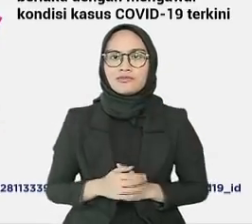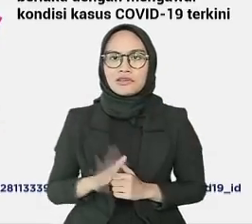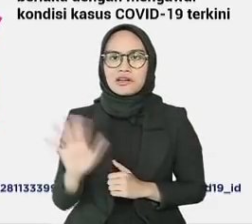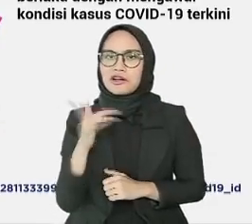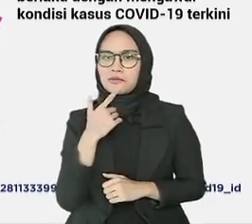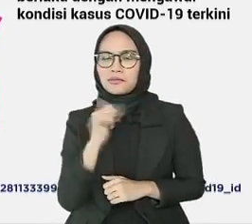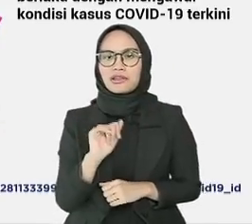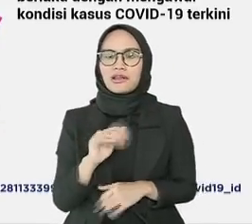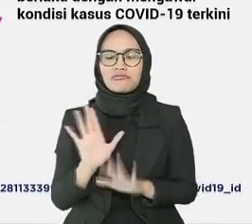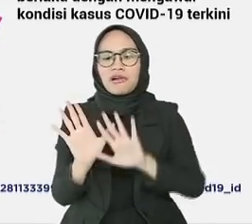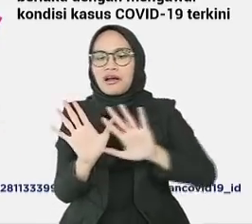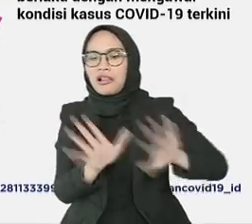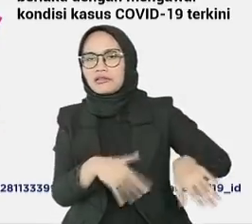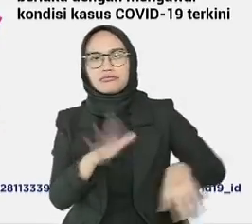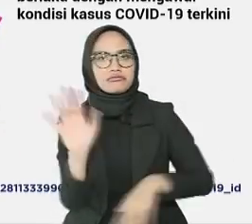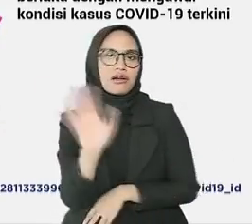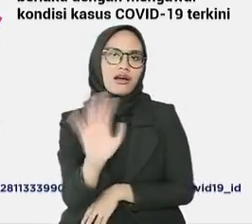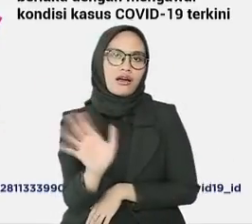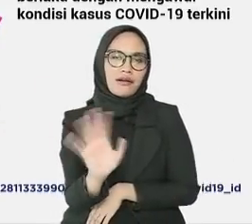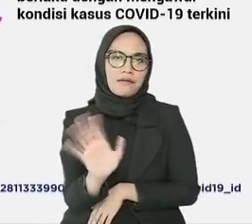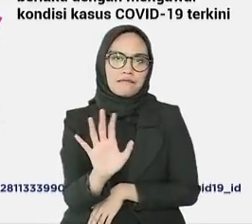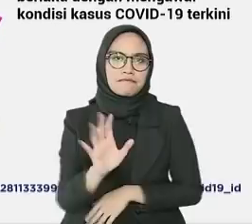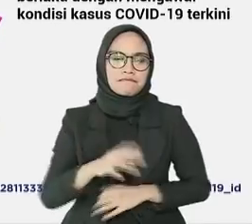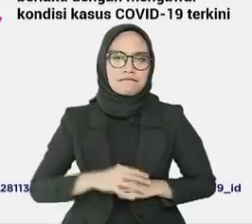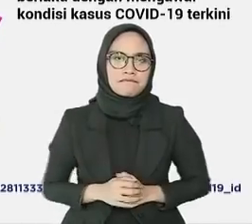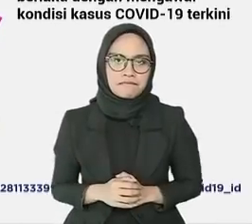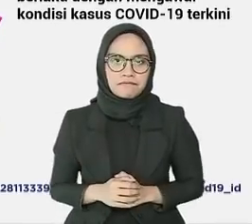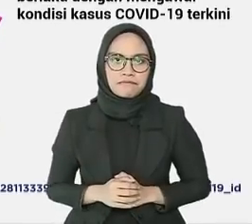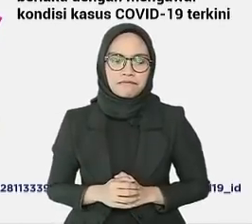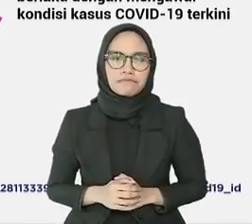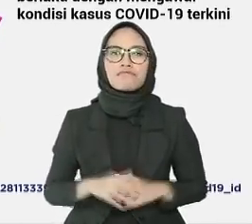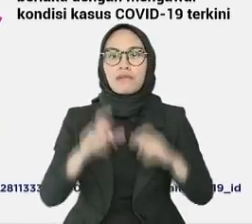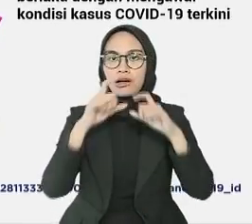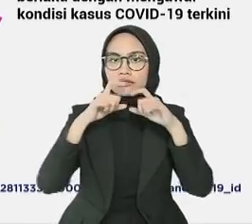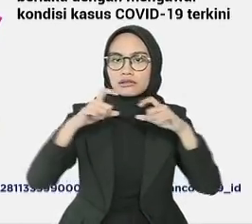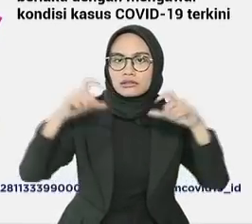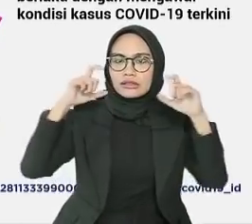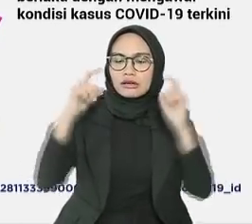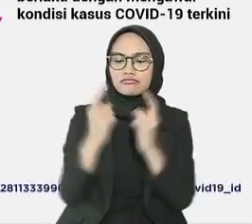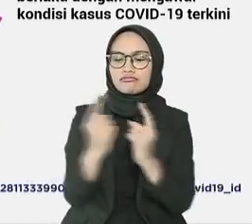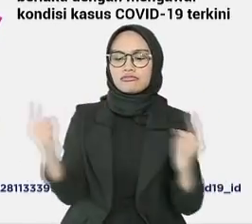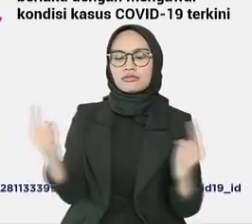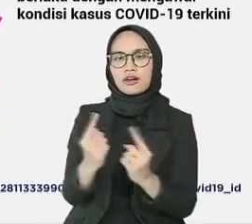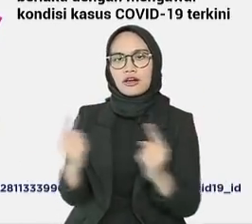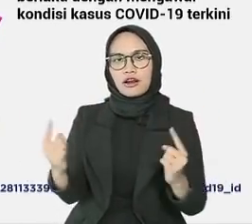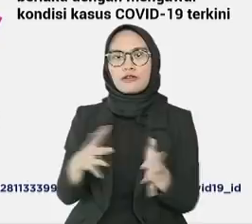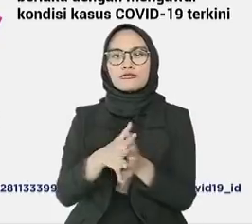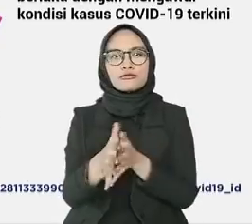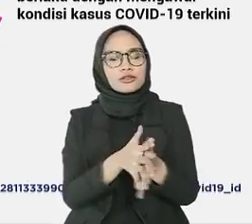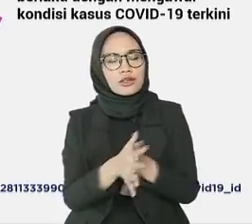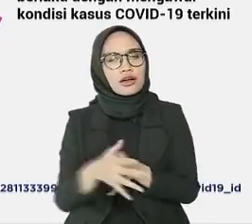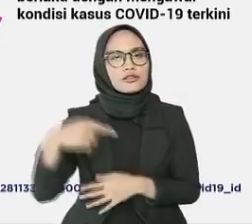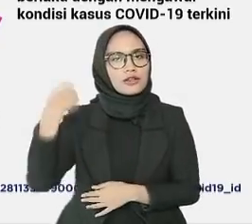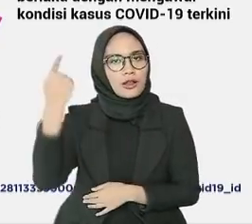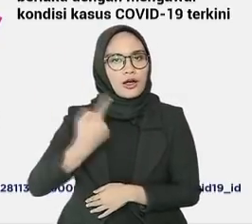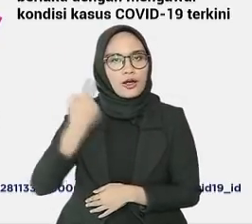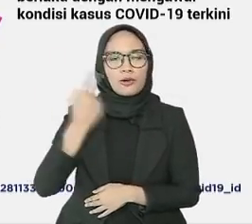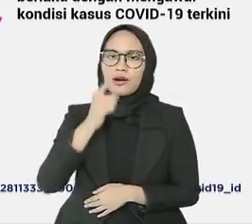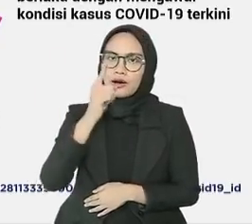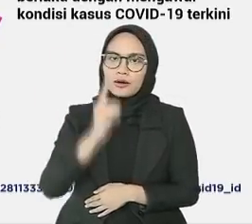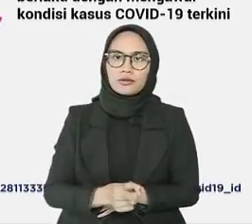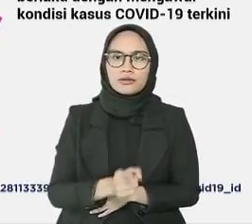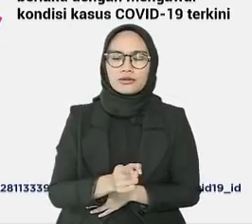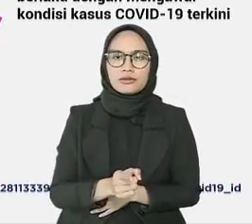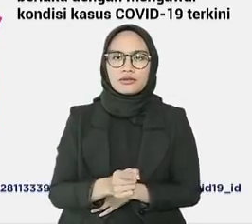tidak terpisah-pisah menjalankan 3 poin protokol kesehatan, yaitu memakai masker, menjaga jarak, dan mencuci tangan. Ketiganya